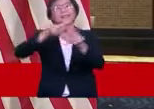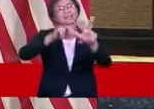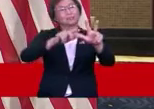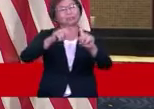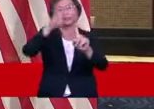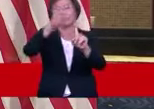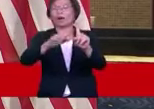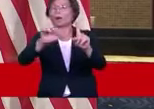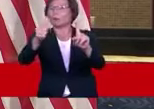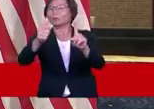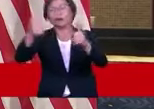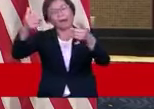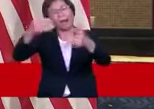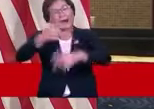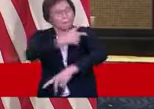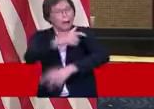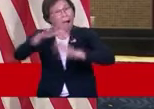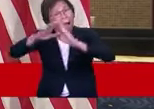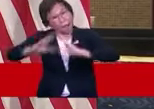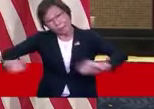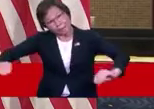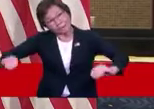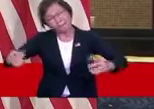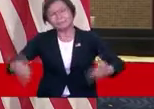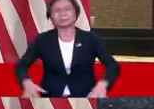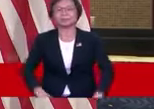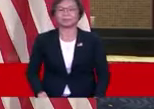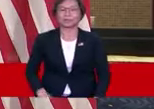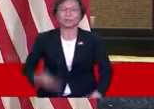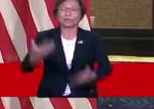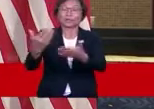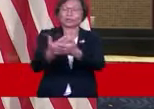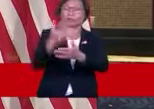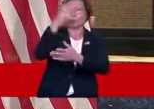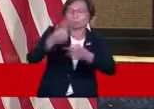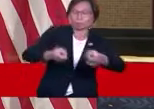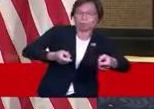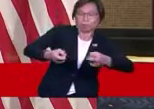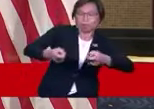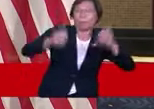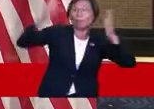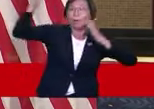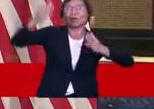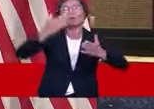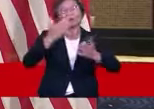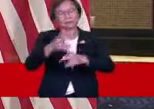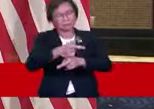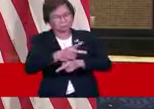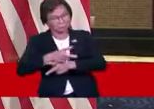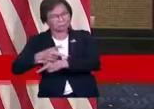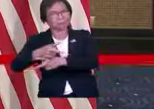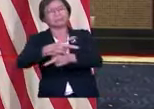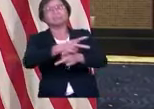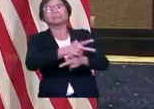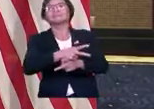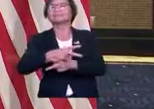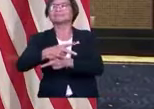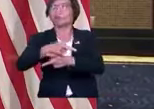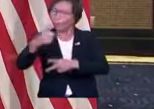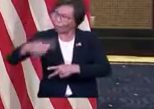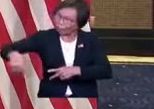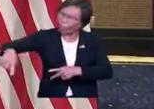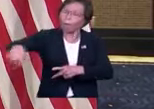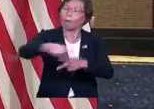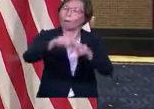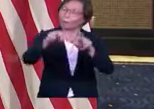Ndah Open Yoga Menristek over the administration of this country will take good care of our